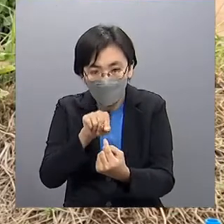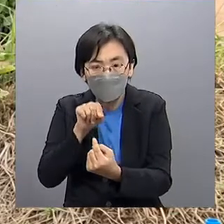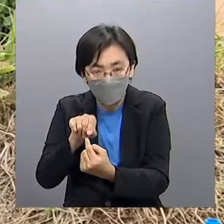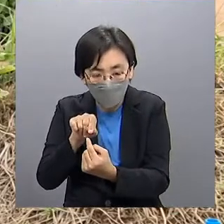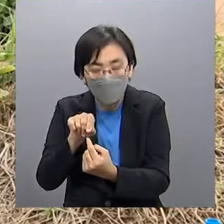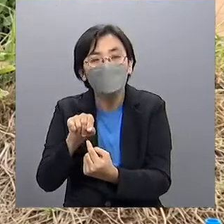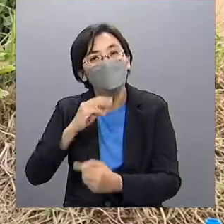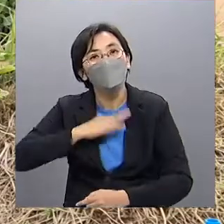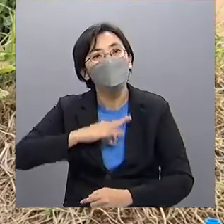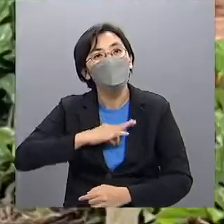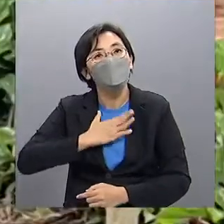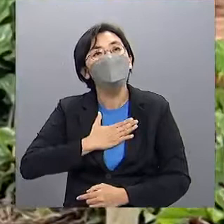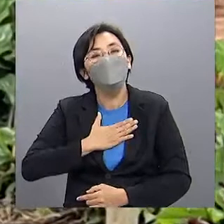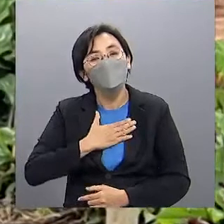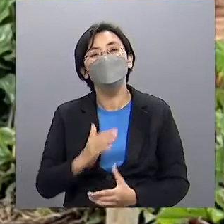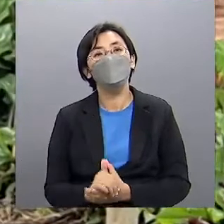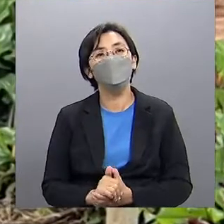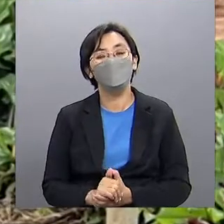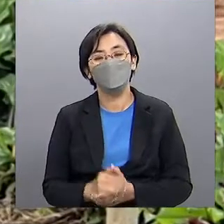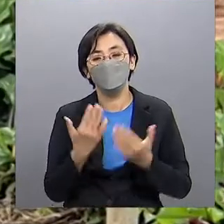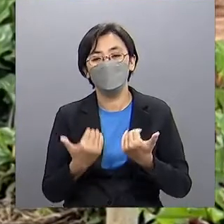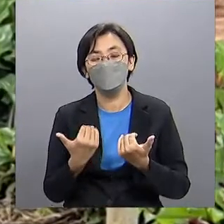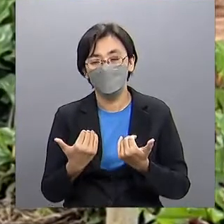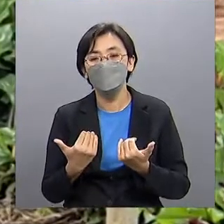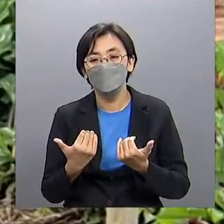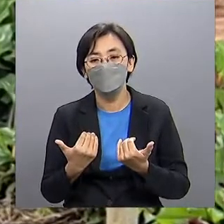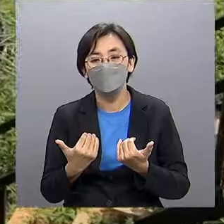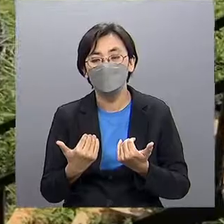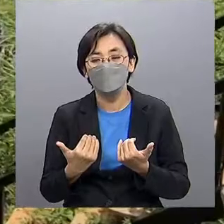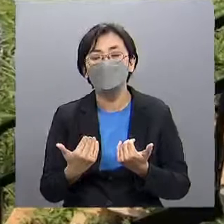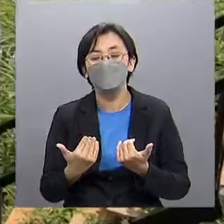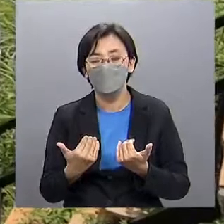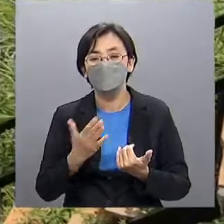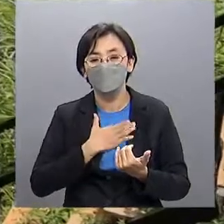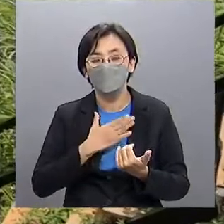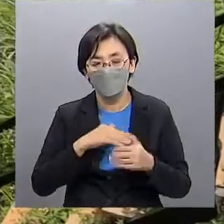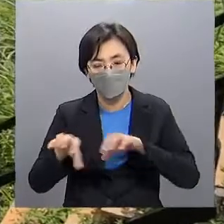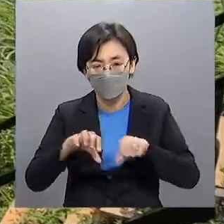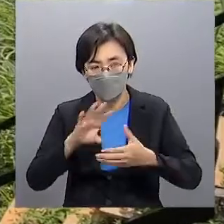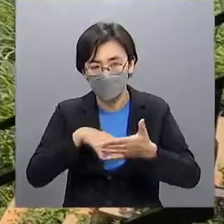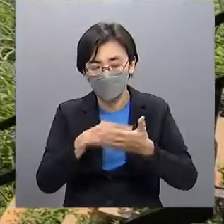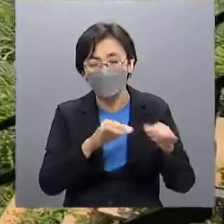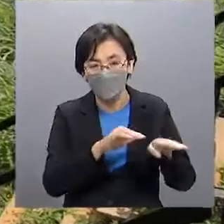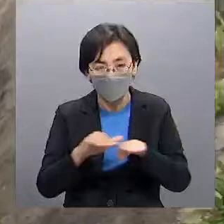คิดว่าช่วงนี้ก็เป็นช่วงที่เตรียมตัวนะครับเตรียมตัวรับกับสถานการณ์ใหม